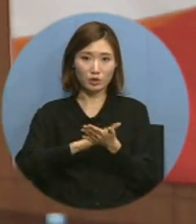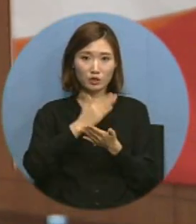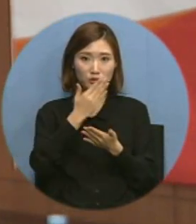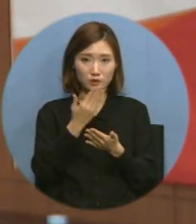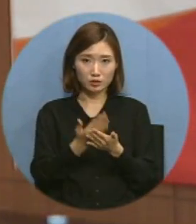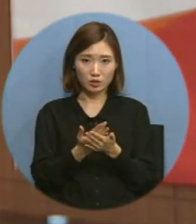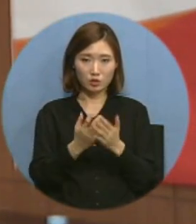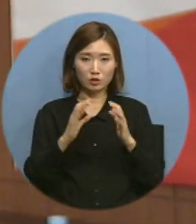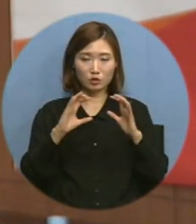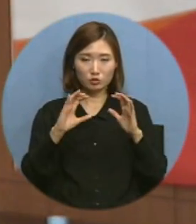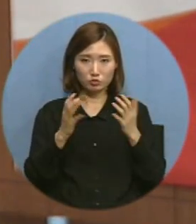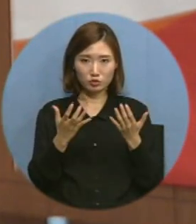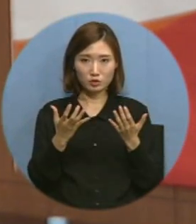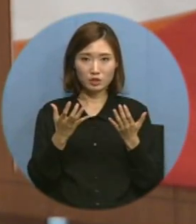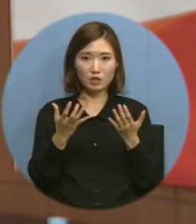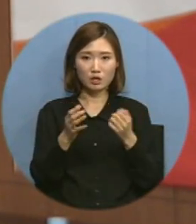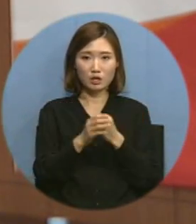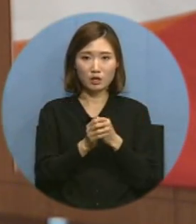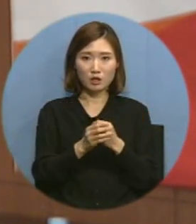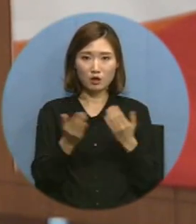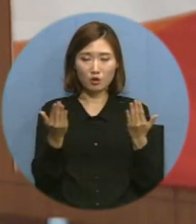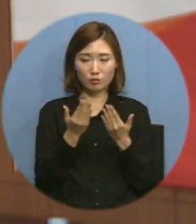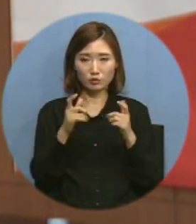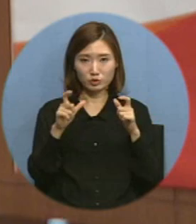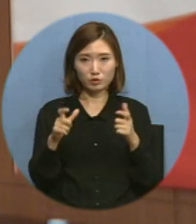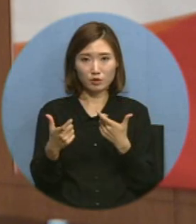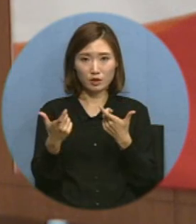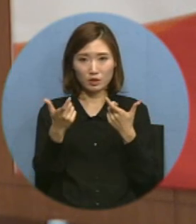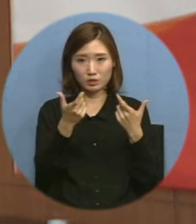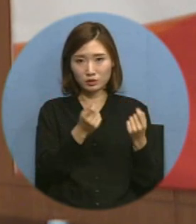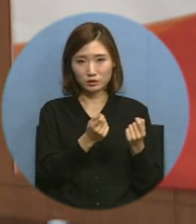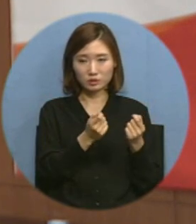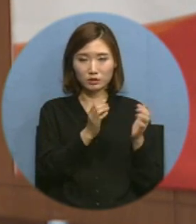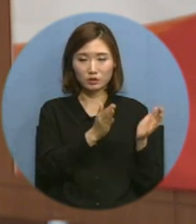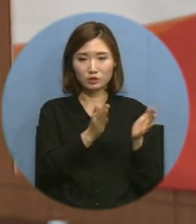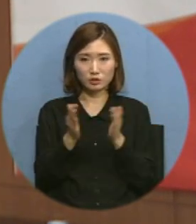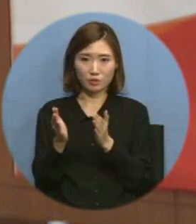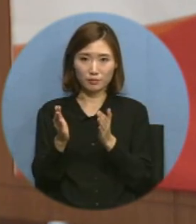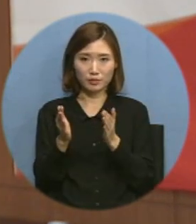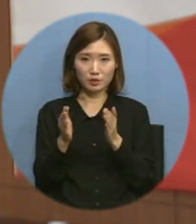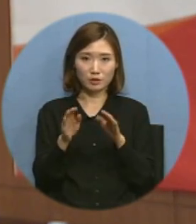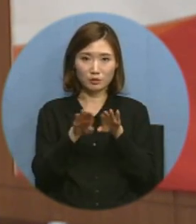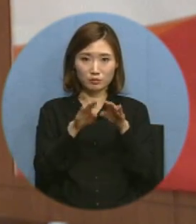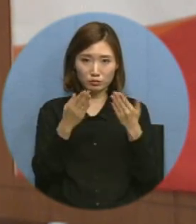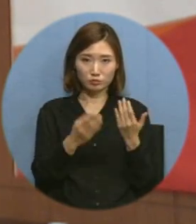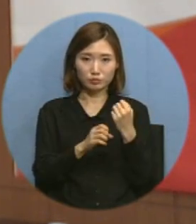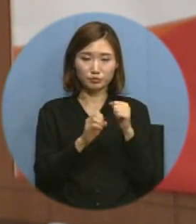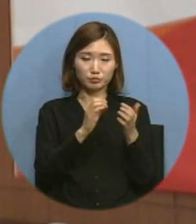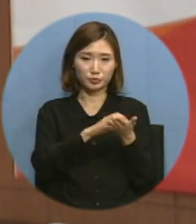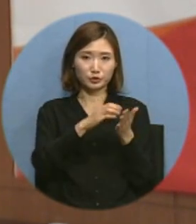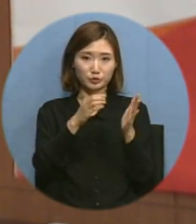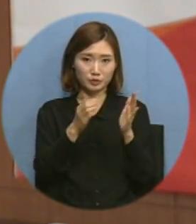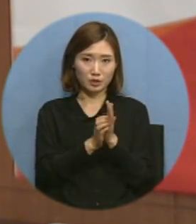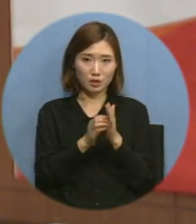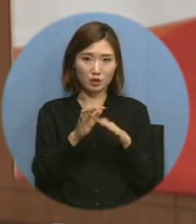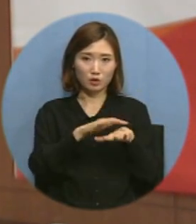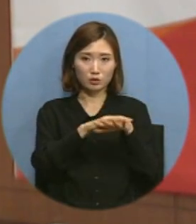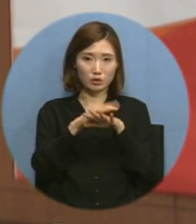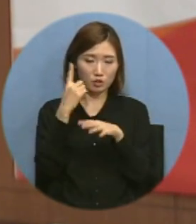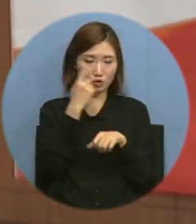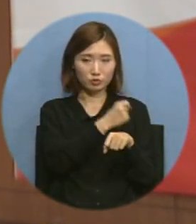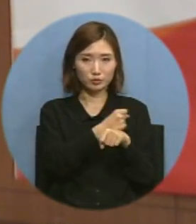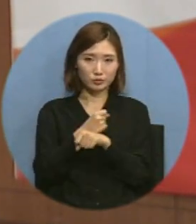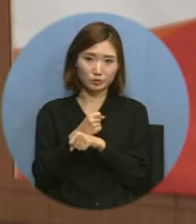용산 국제 업무 지구 개발과 같은 어 도시 기반 정비 분야인데요 어이 시간엔 어 도시 콘텐츠 연구소